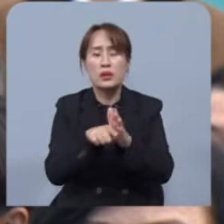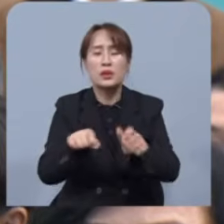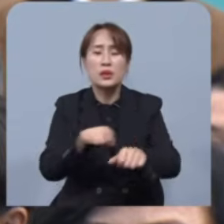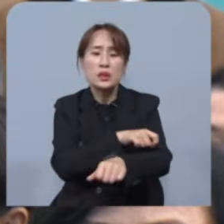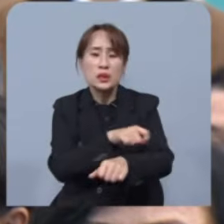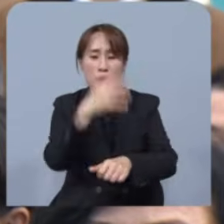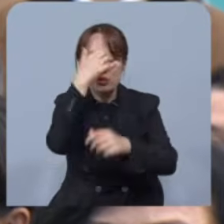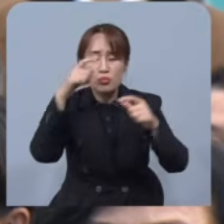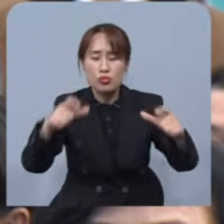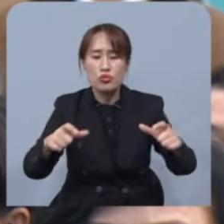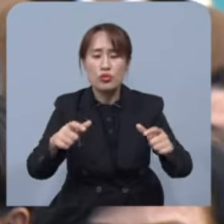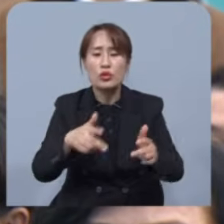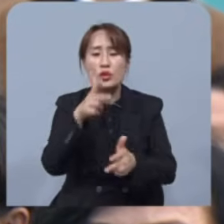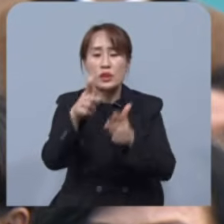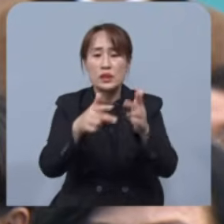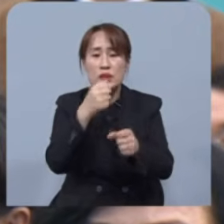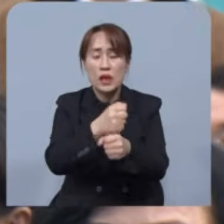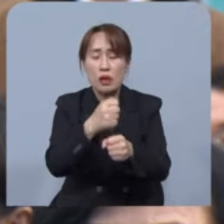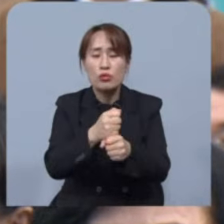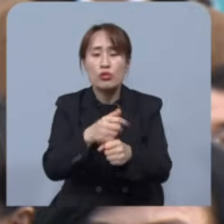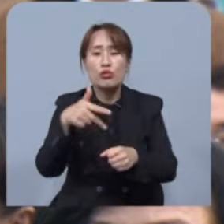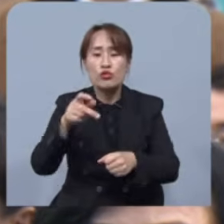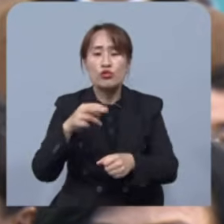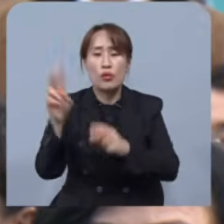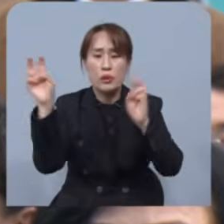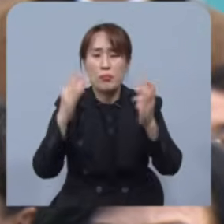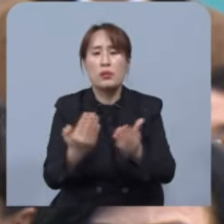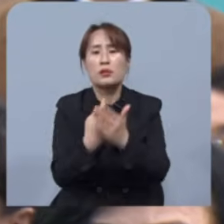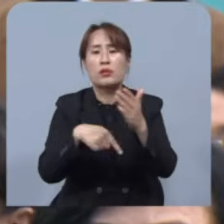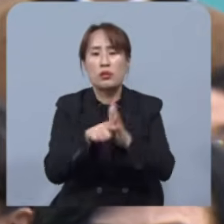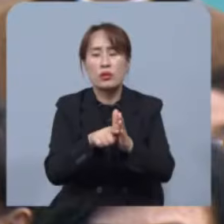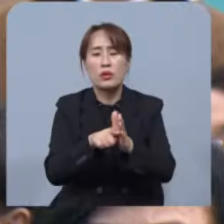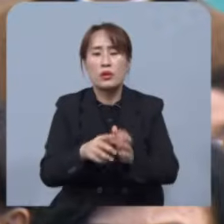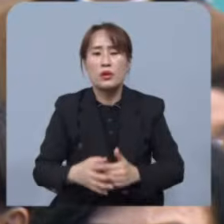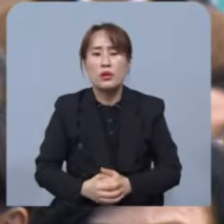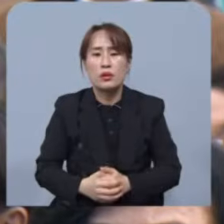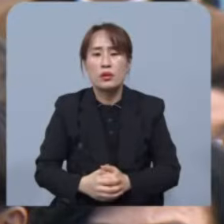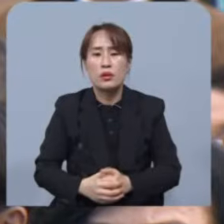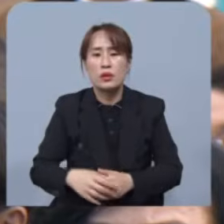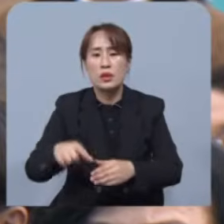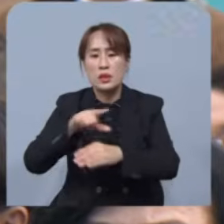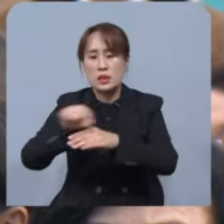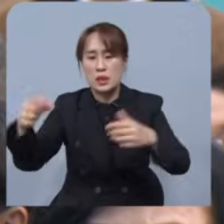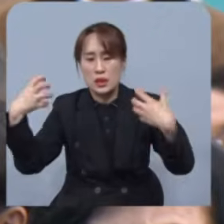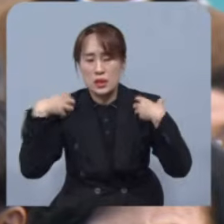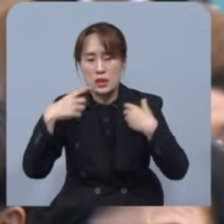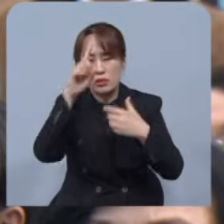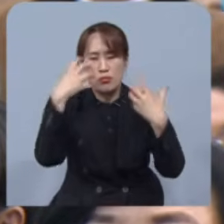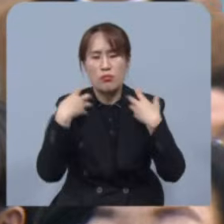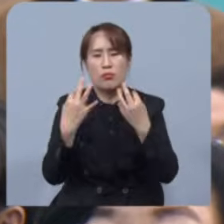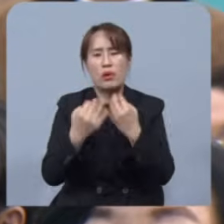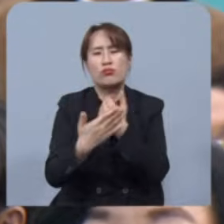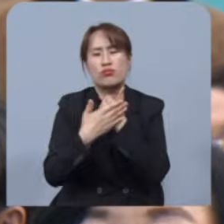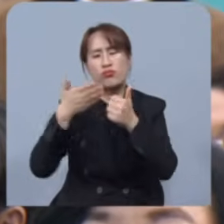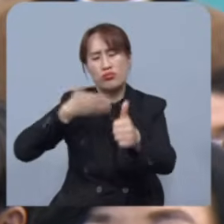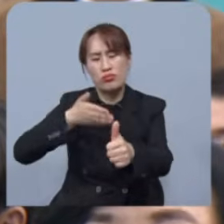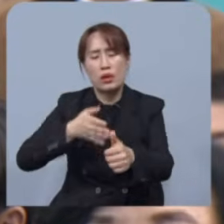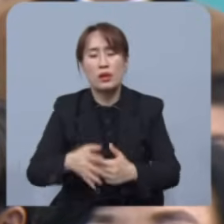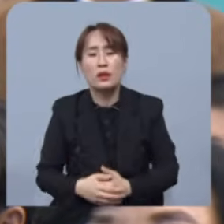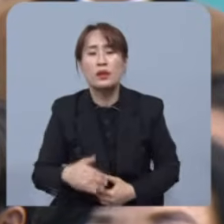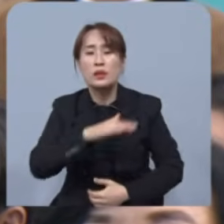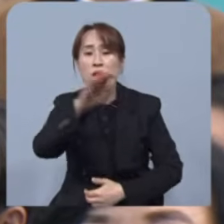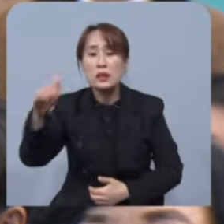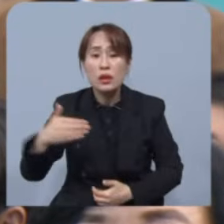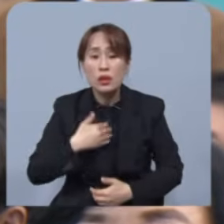특히나 충북의 제조 중견기업이 성장할 수 있도록 지자체나 정부 기관에서 많은 도움을 주시기를 부탁드리고